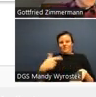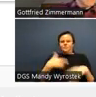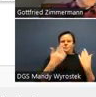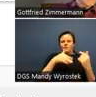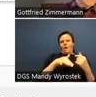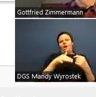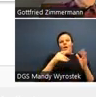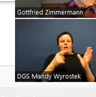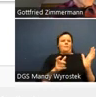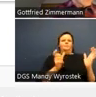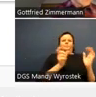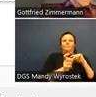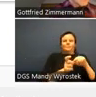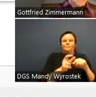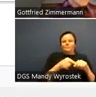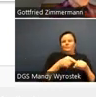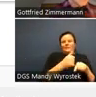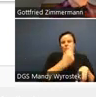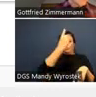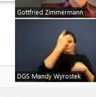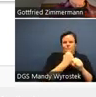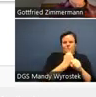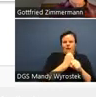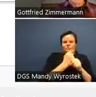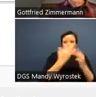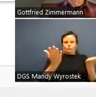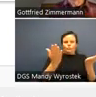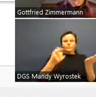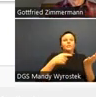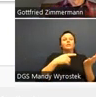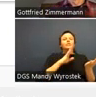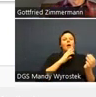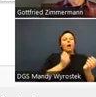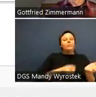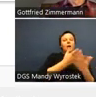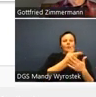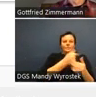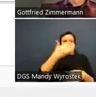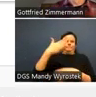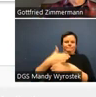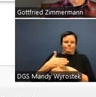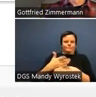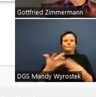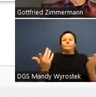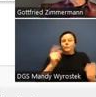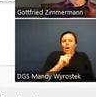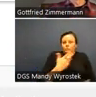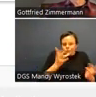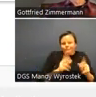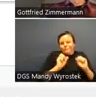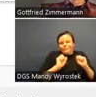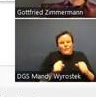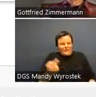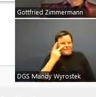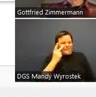umgeht. Ja, dann gibt es noch weitere Dinge in der erweiterten Checkliste. Da habe ich jetzt nicht